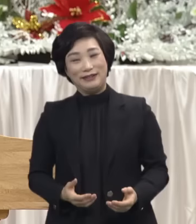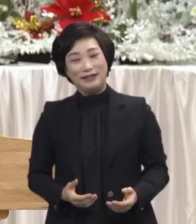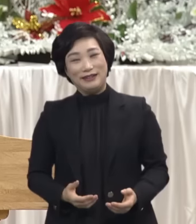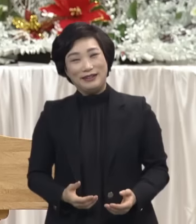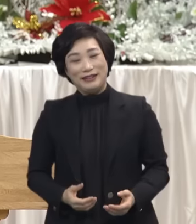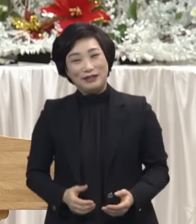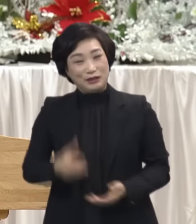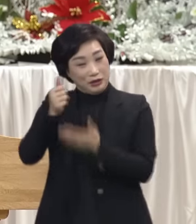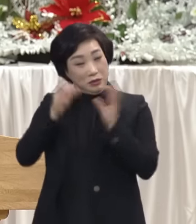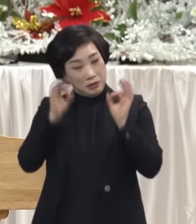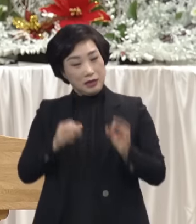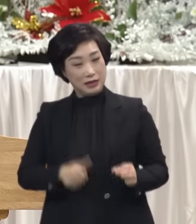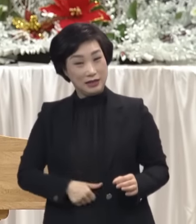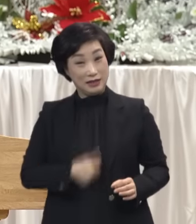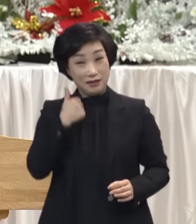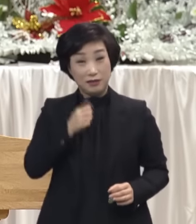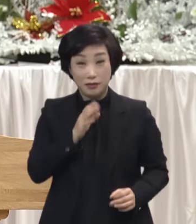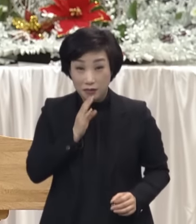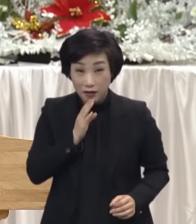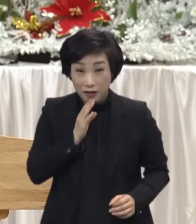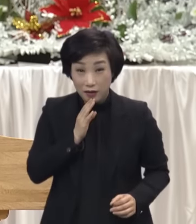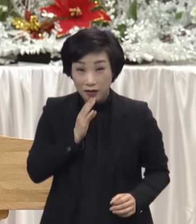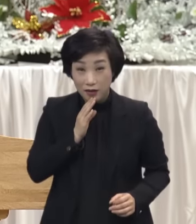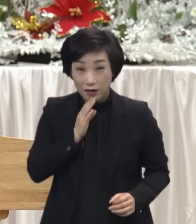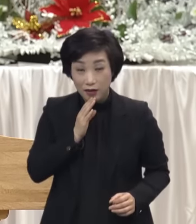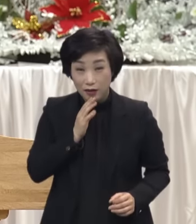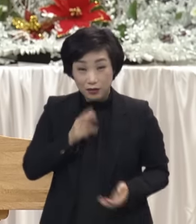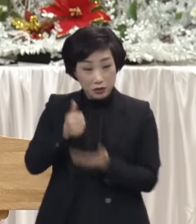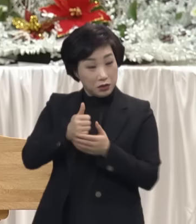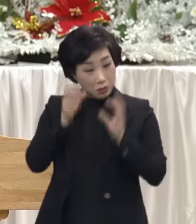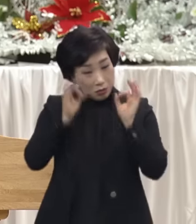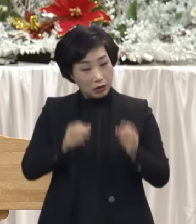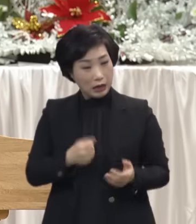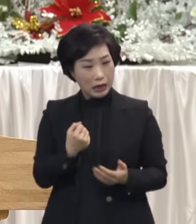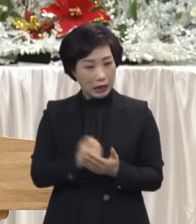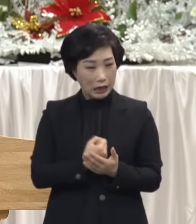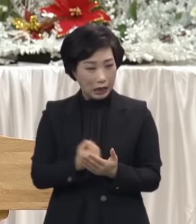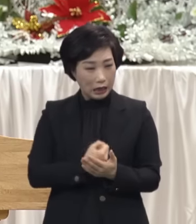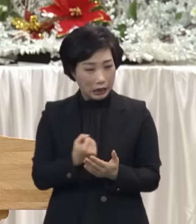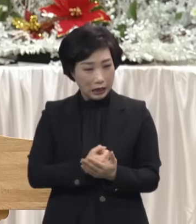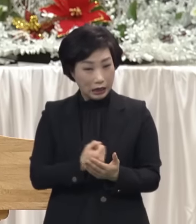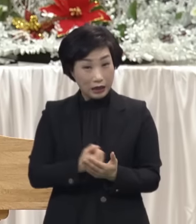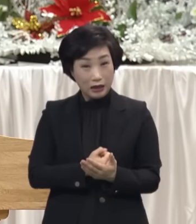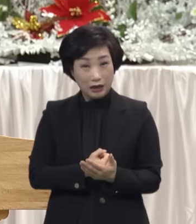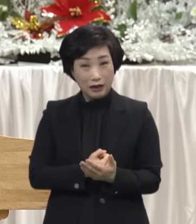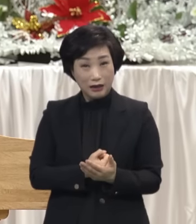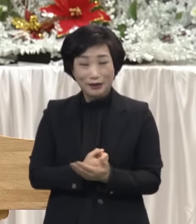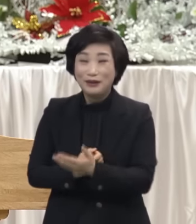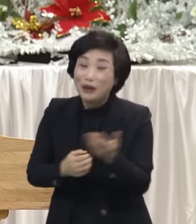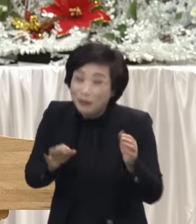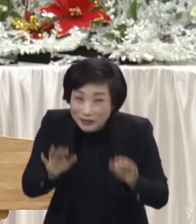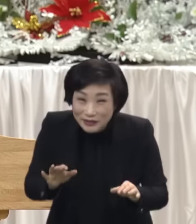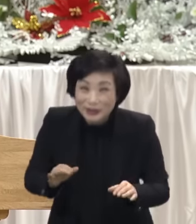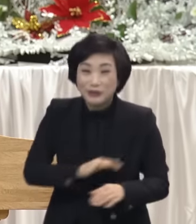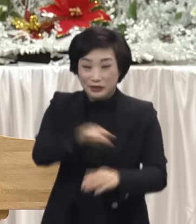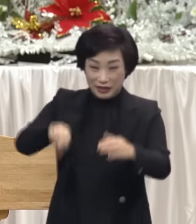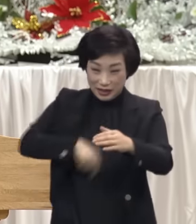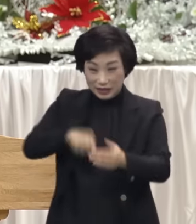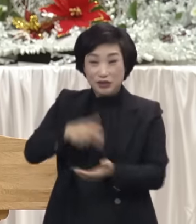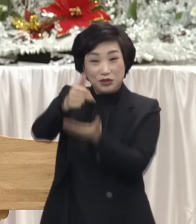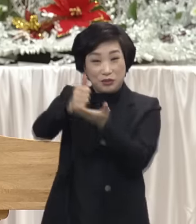얼마나 부르시겠는가? 어? 얼마나 속상해지고? 어? 그래서 우리 속에